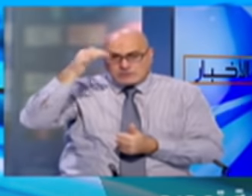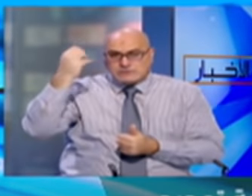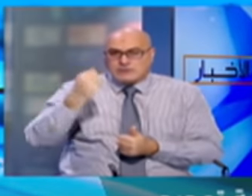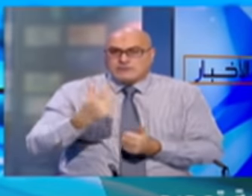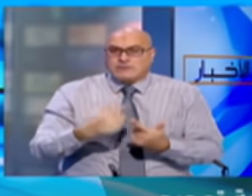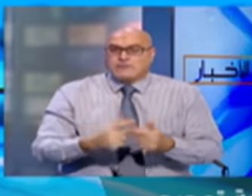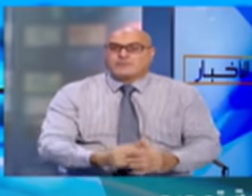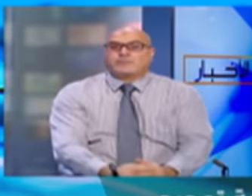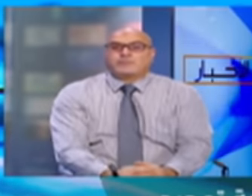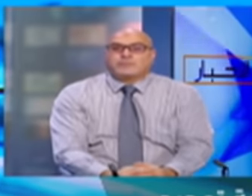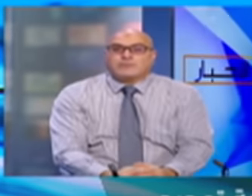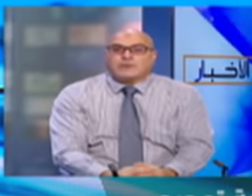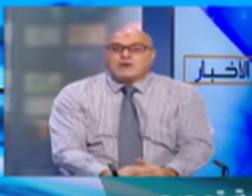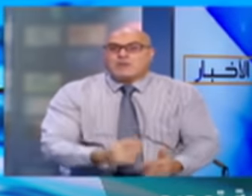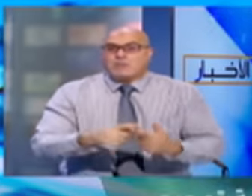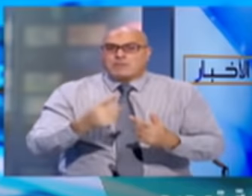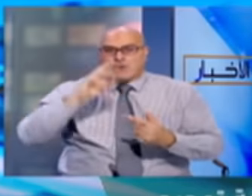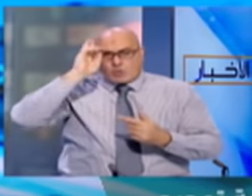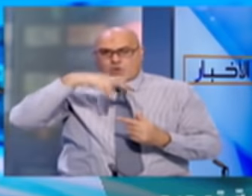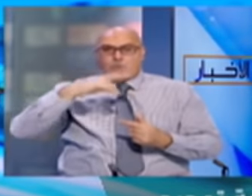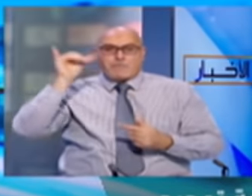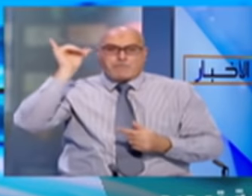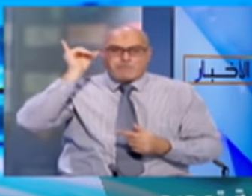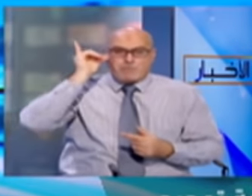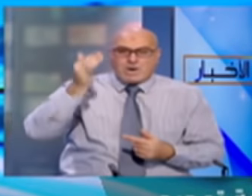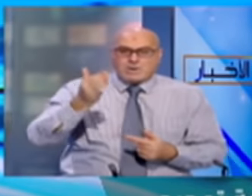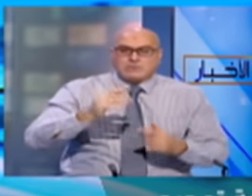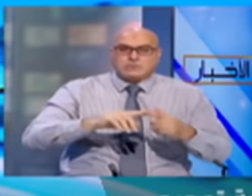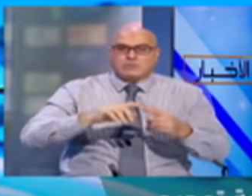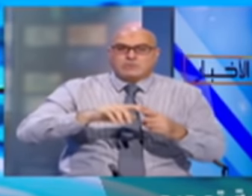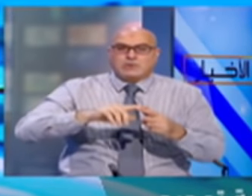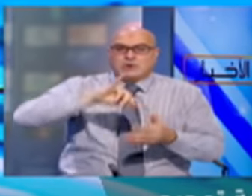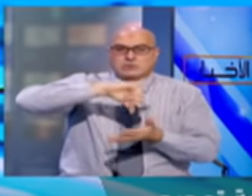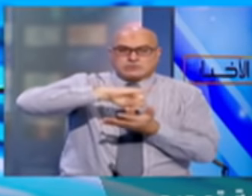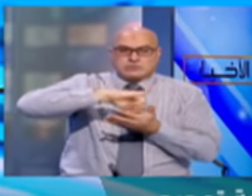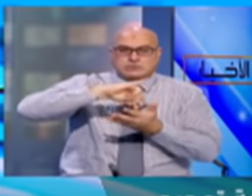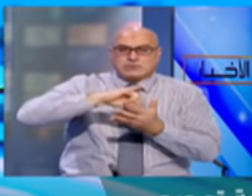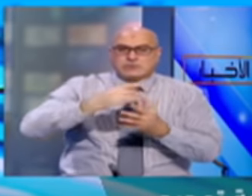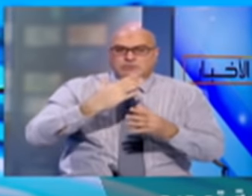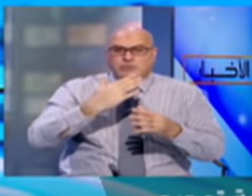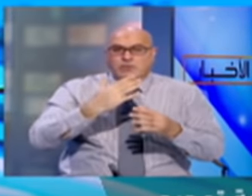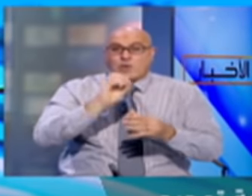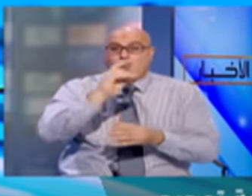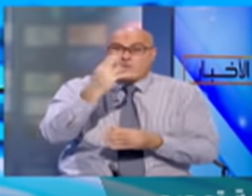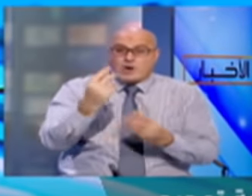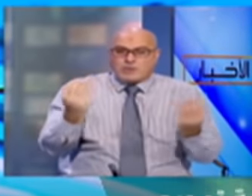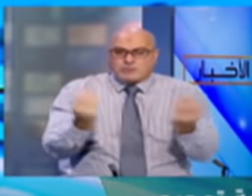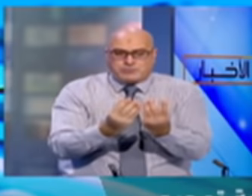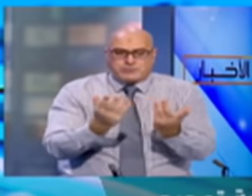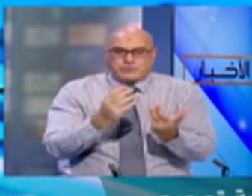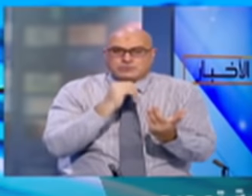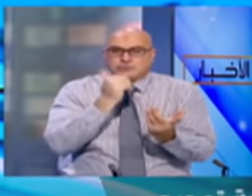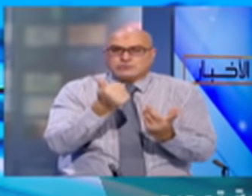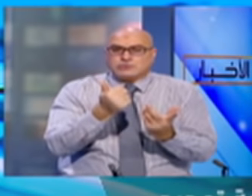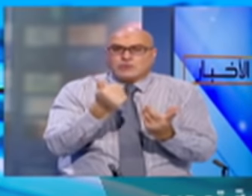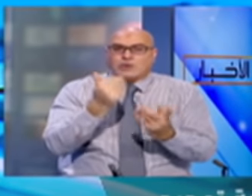الصحراوية الديمقراطية والمملكة المغربية كوسيط موثوق ولتجنب التدخلات